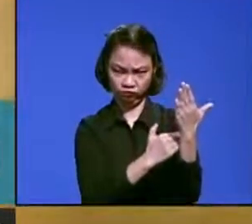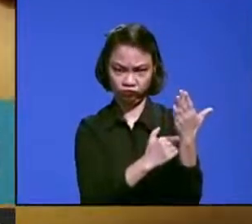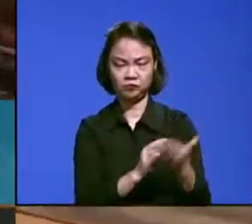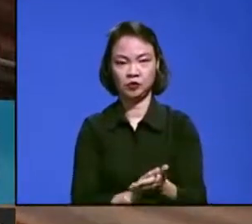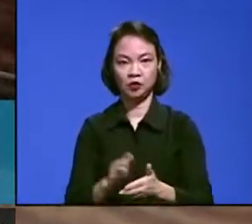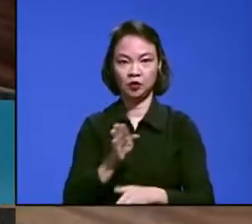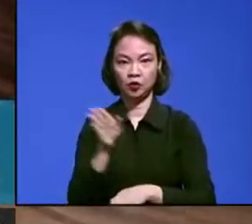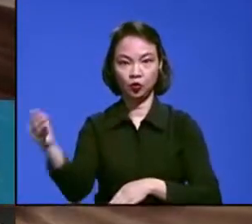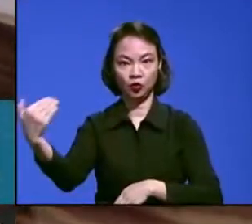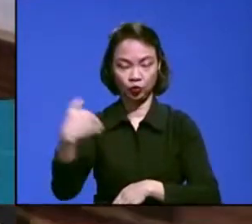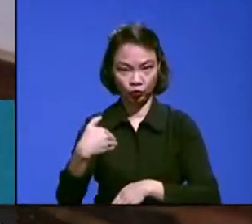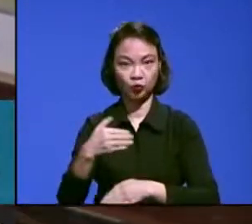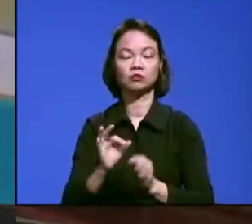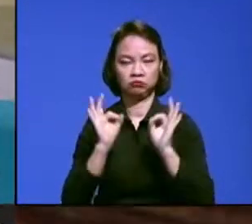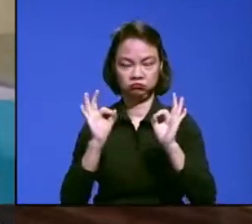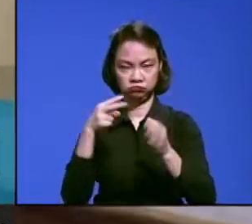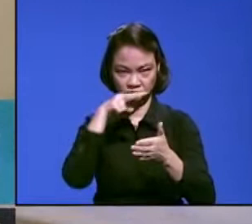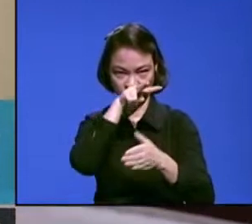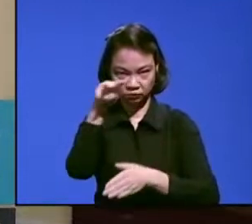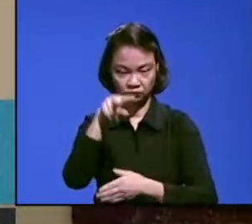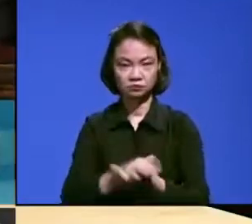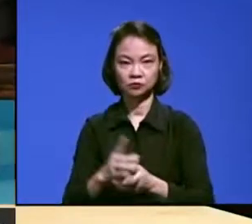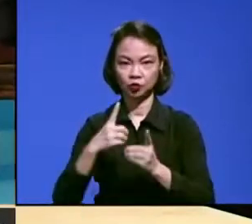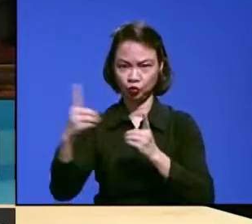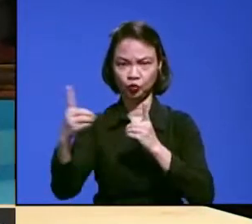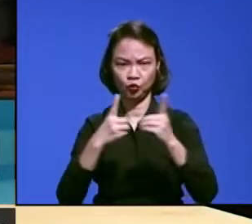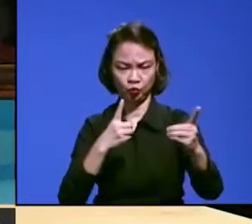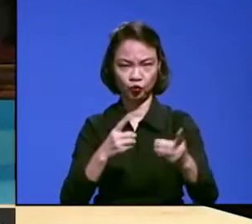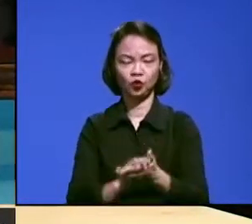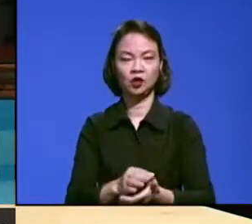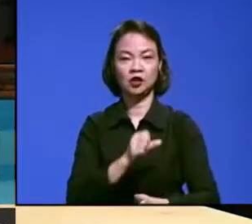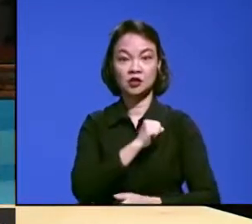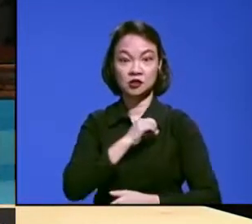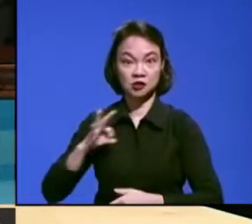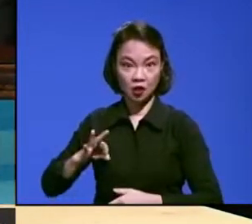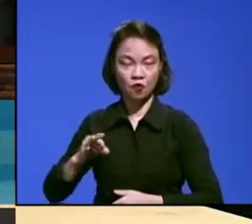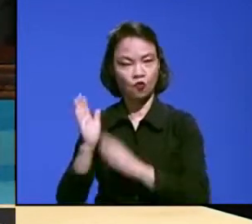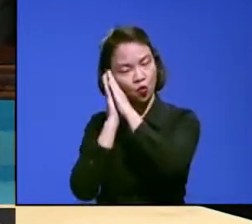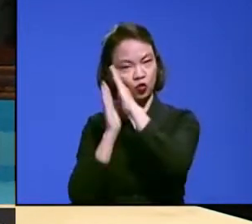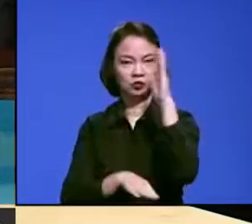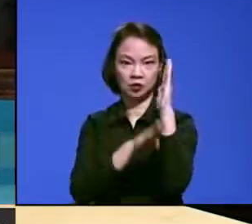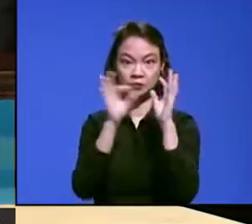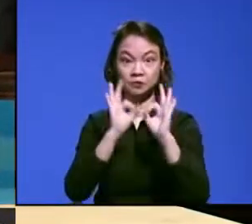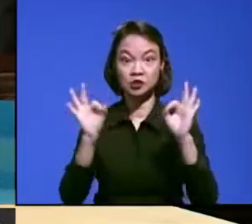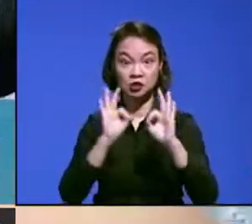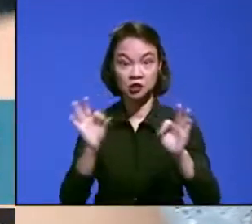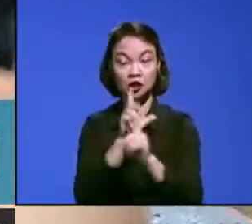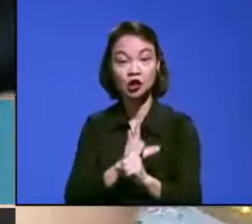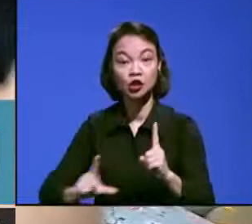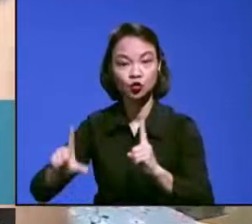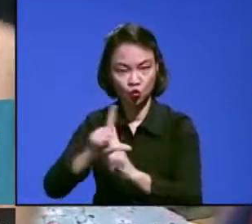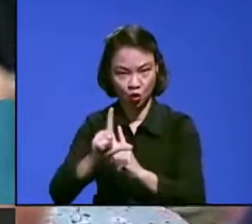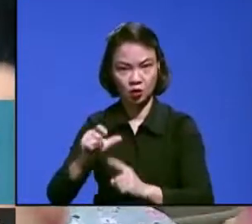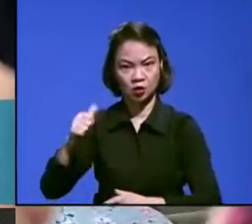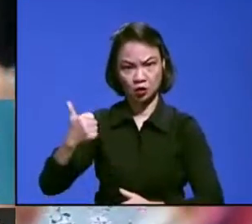tidak beresiko. Selalu jaga jarak fisik dengan staf hotel, serta selalu menjaga kebersihan lingkungan. Tamu hotel juga bisa berperan